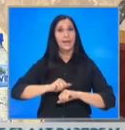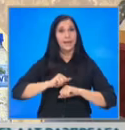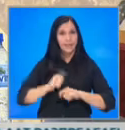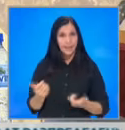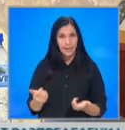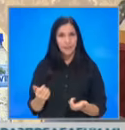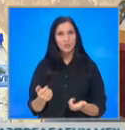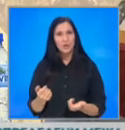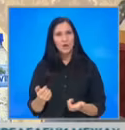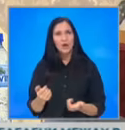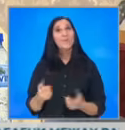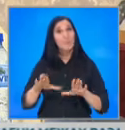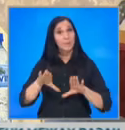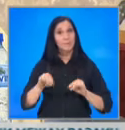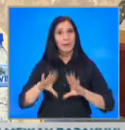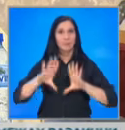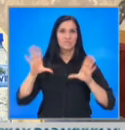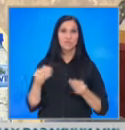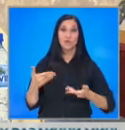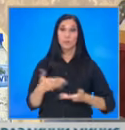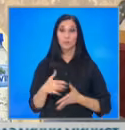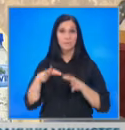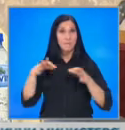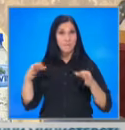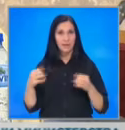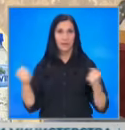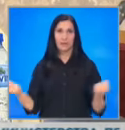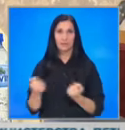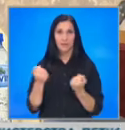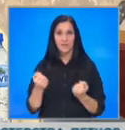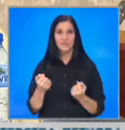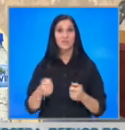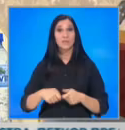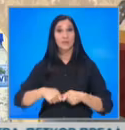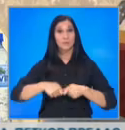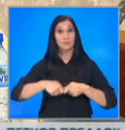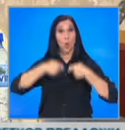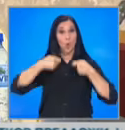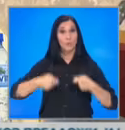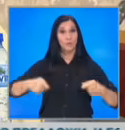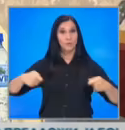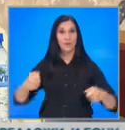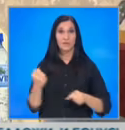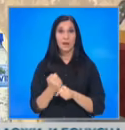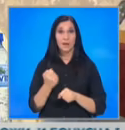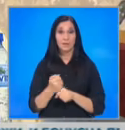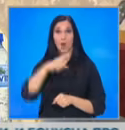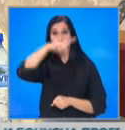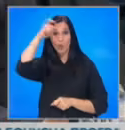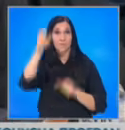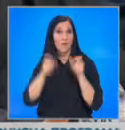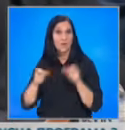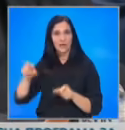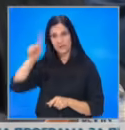околната среда да предприемат всички необходими мерки и действия за продължаване функционирането на топлофикация